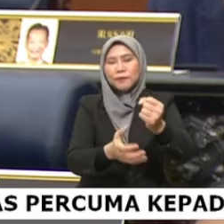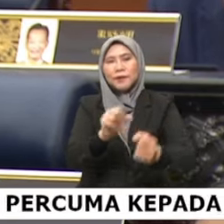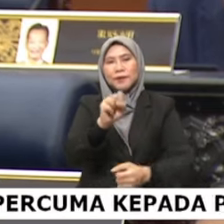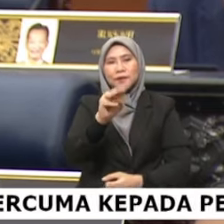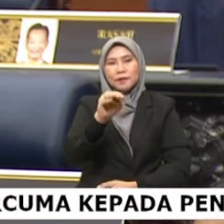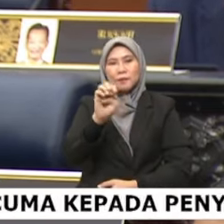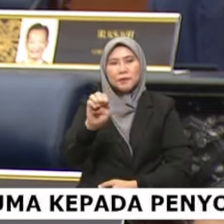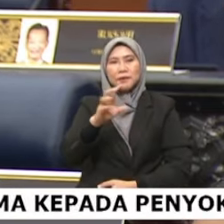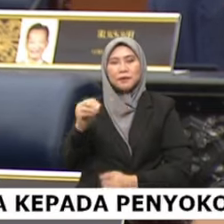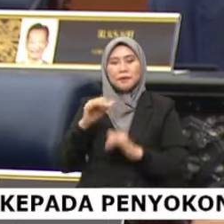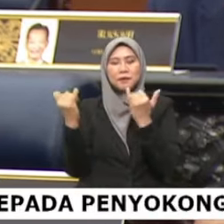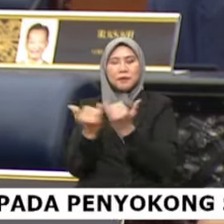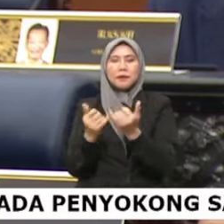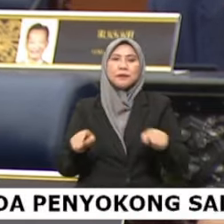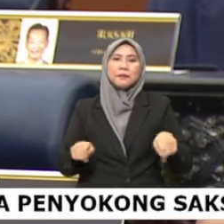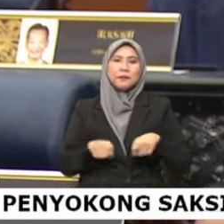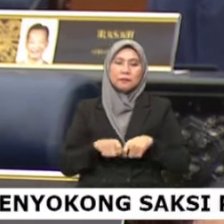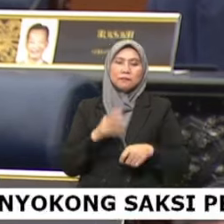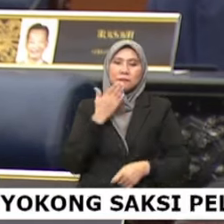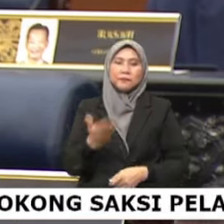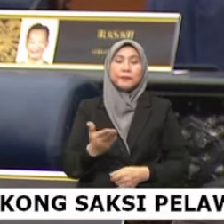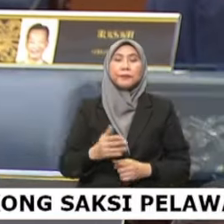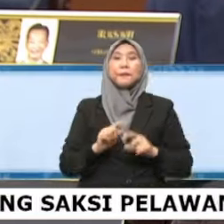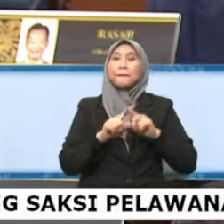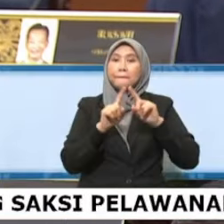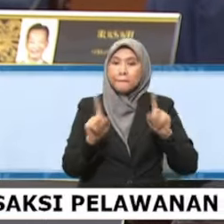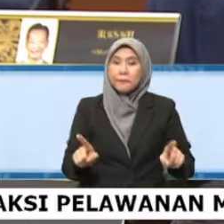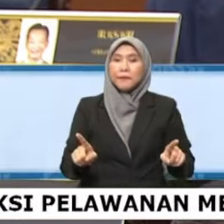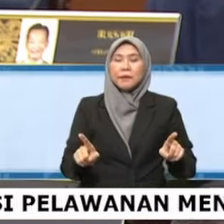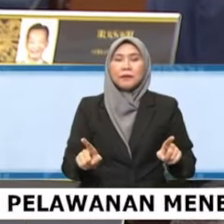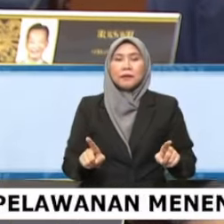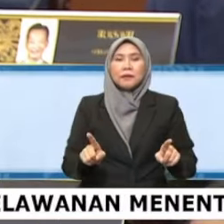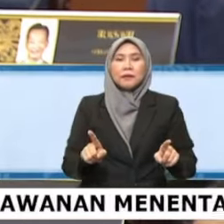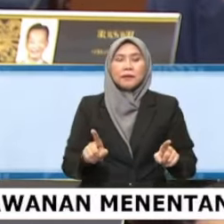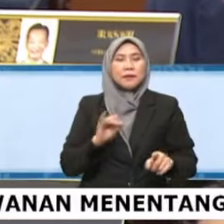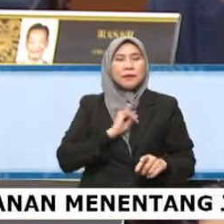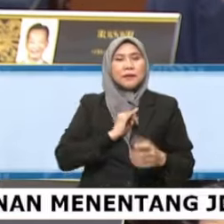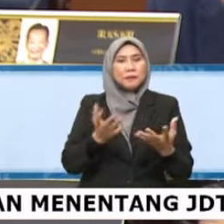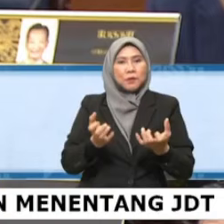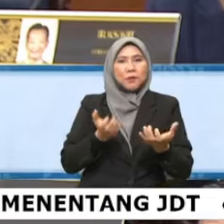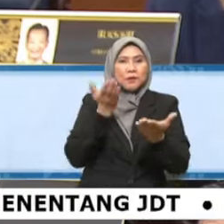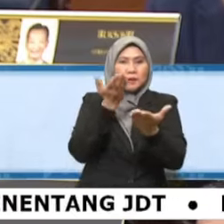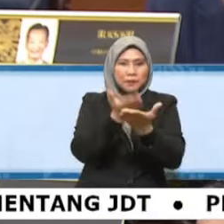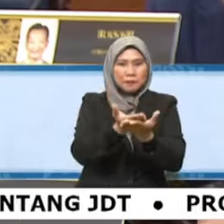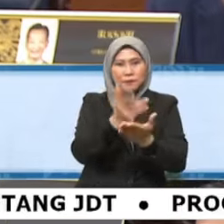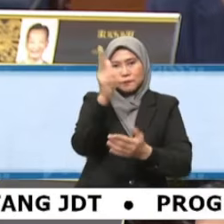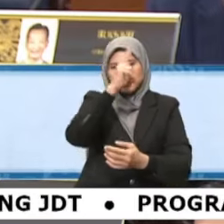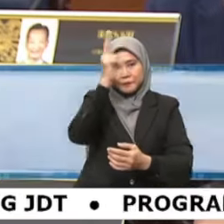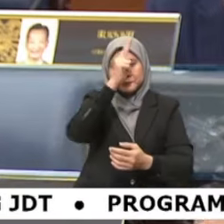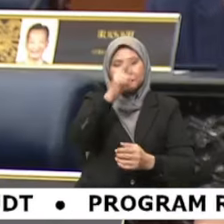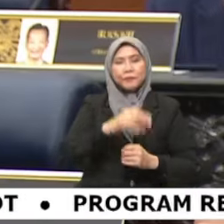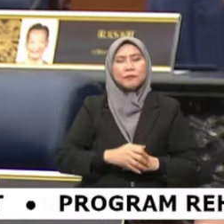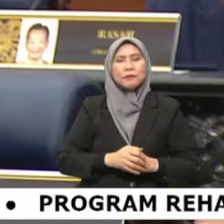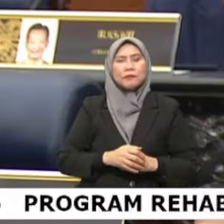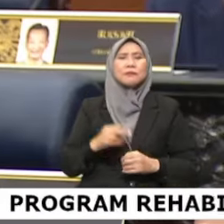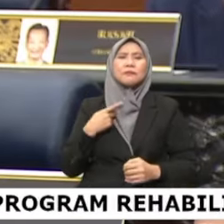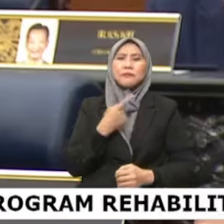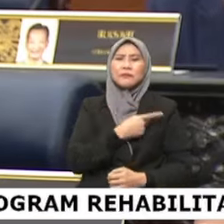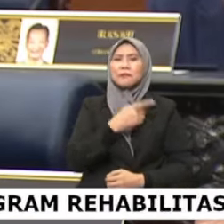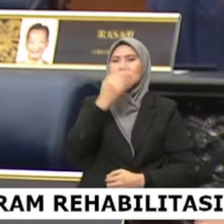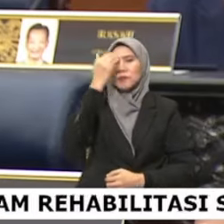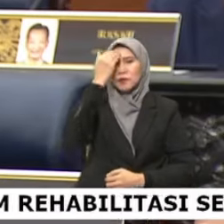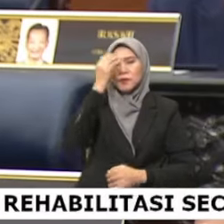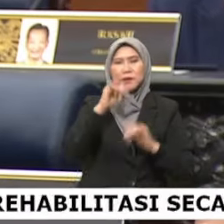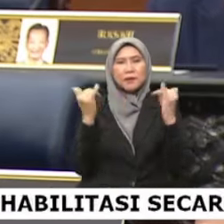juga syarikat tempatan. Walau bagaimanapun, saya ingin memberi cadangan kepada Kerajaan. Kita tahu bahawa